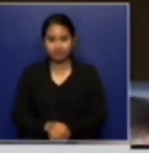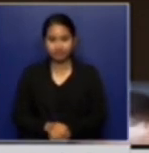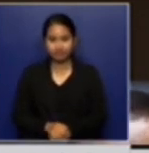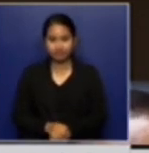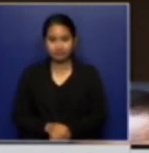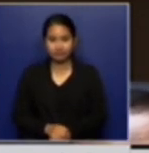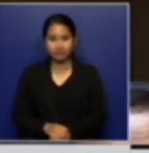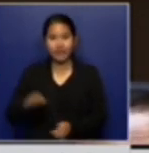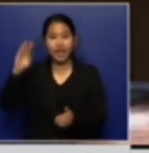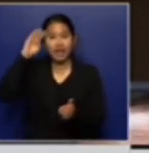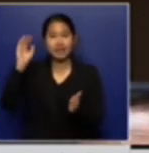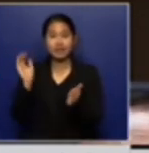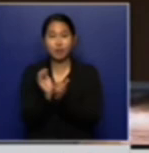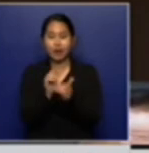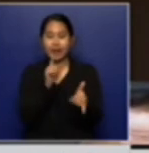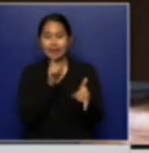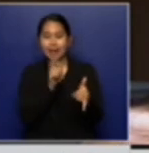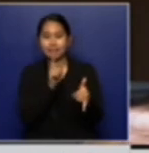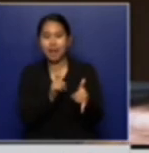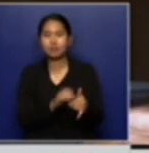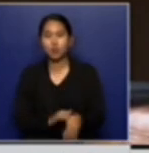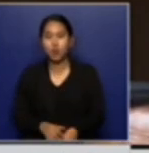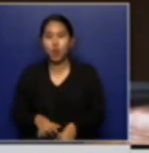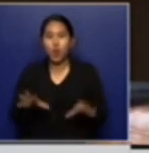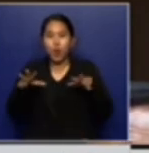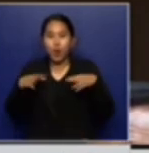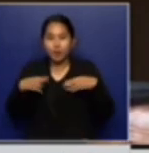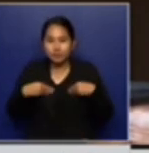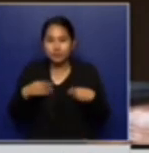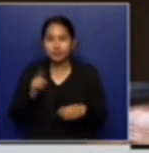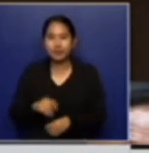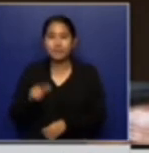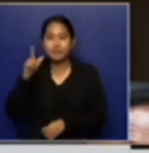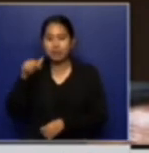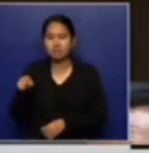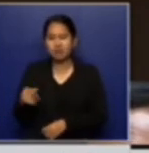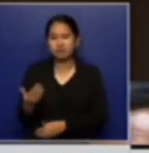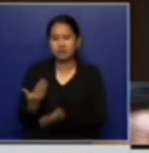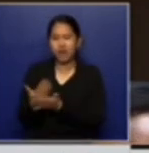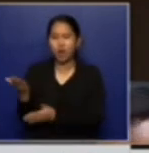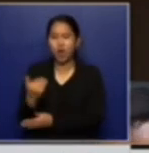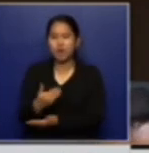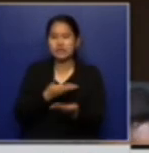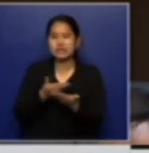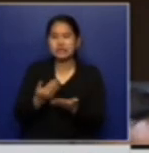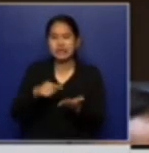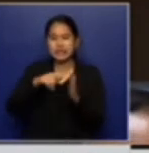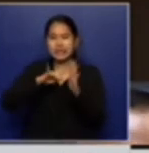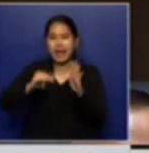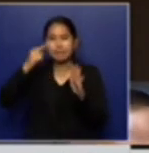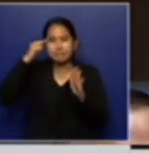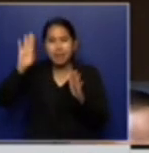สอบสืบถามบอกว่ารับสารภาพว่าขอเงินไปซื้อยาบ้าครับท่านประธาน